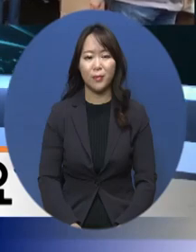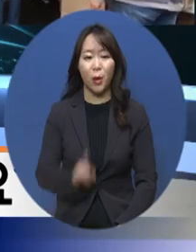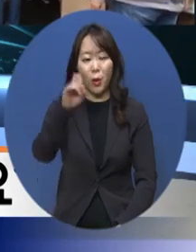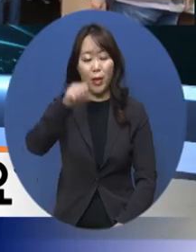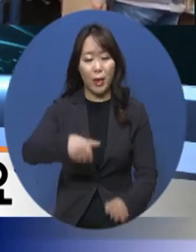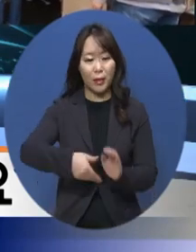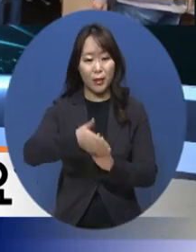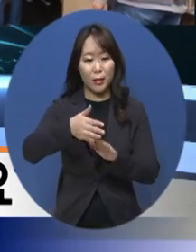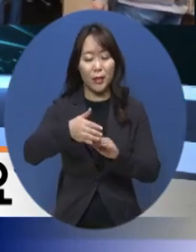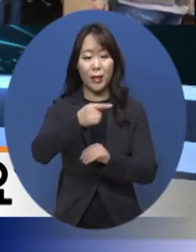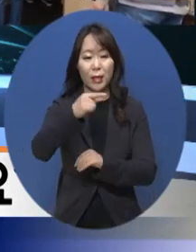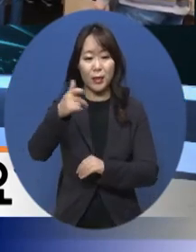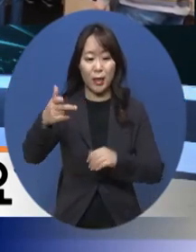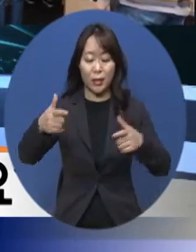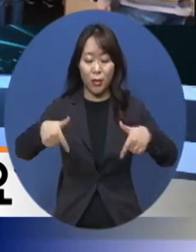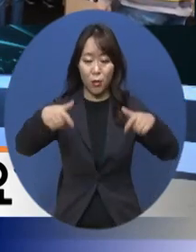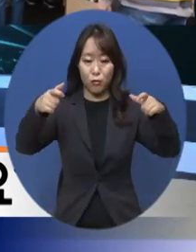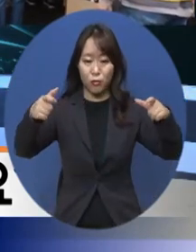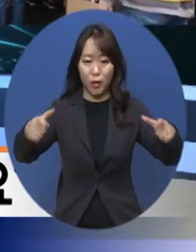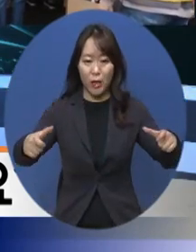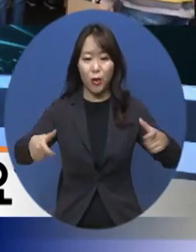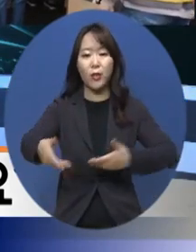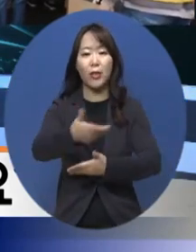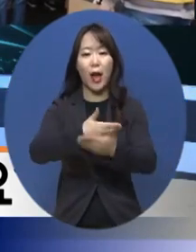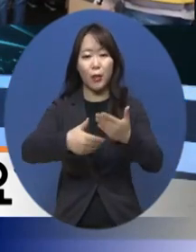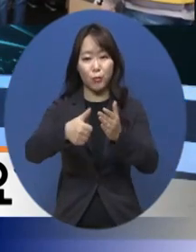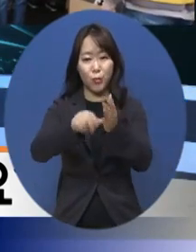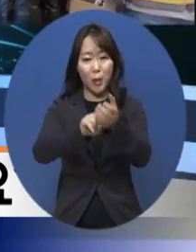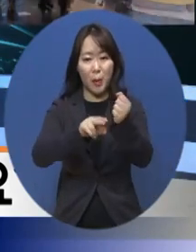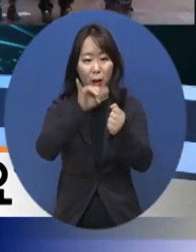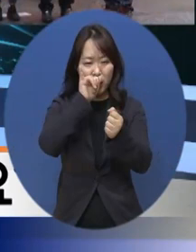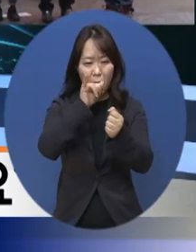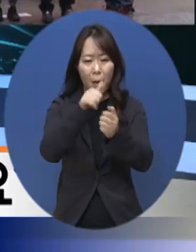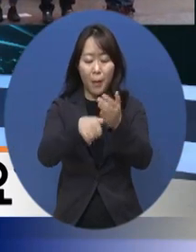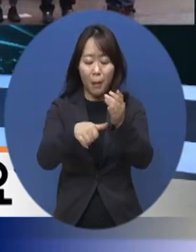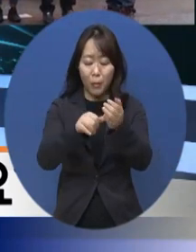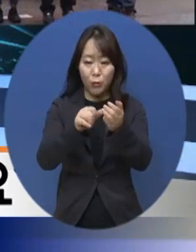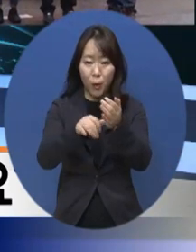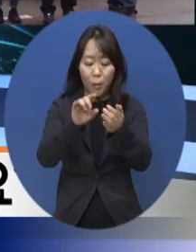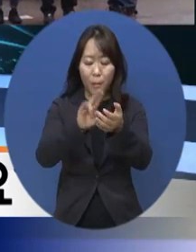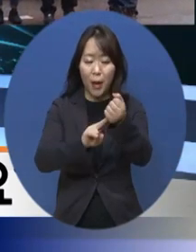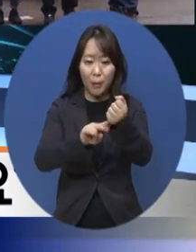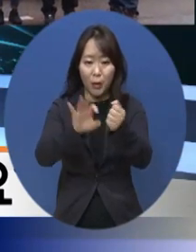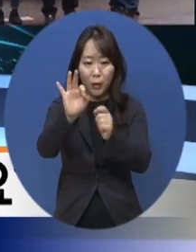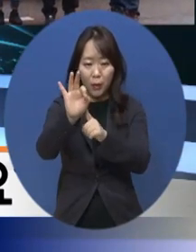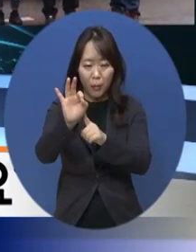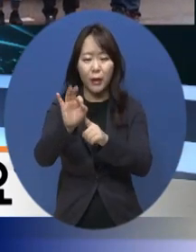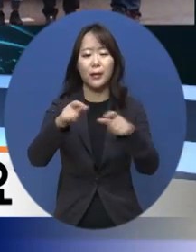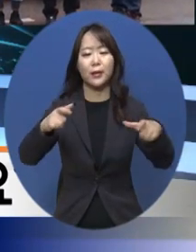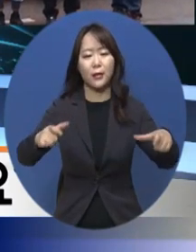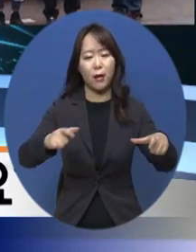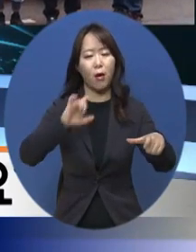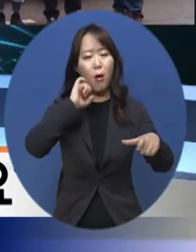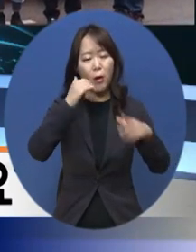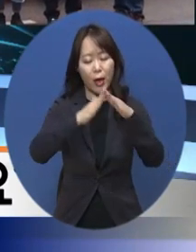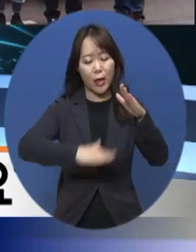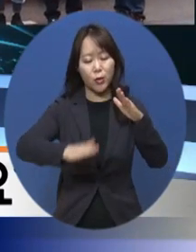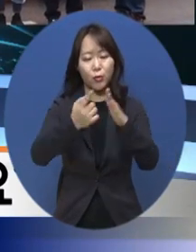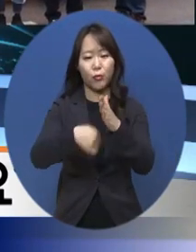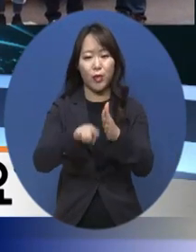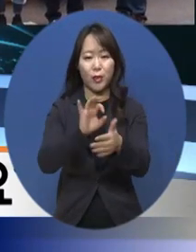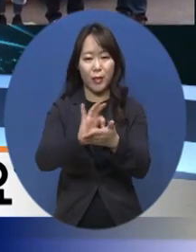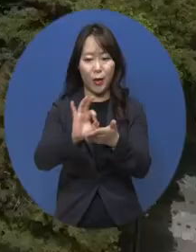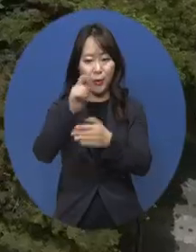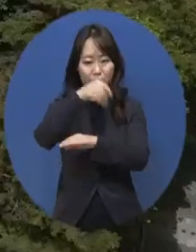고양시 일산 서구에서 나눔 바자회가 열렸습니다. 판매 대금은 모두 지역의 저소득 가정을 위해 쓰일